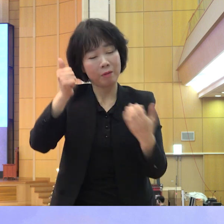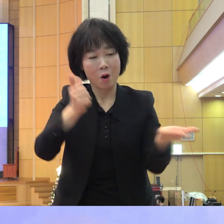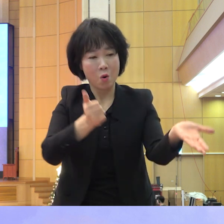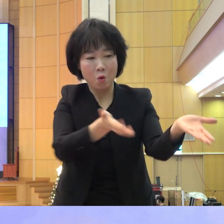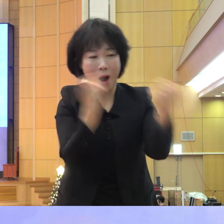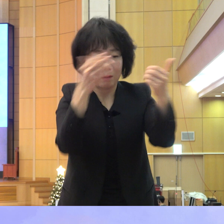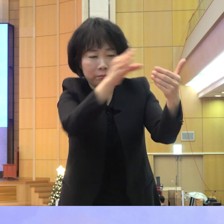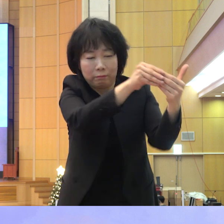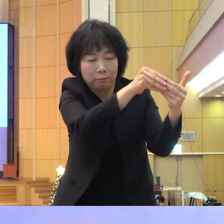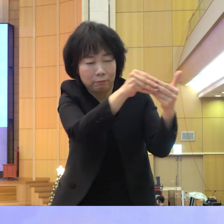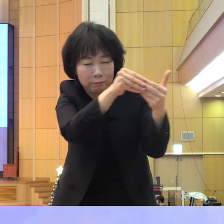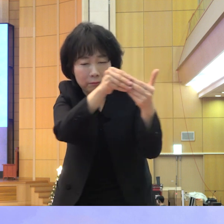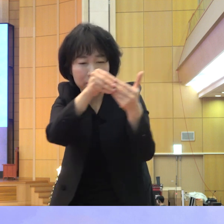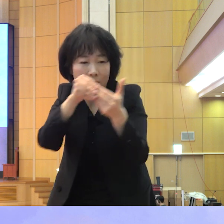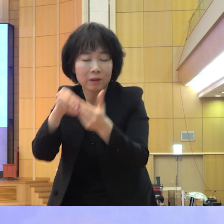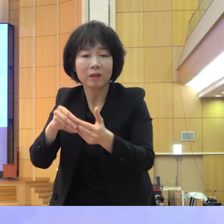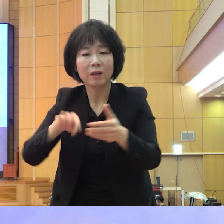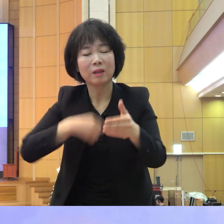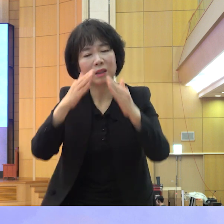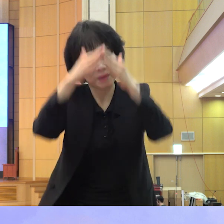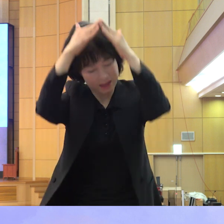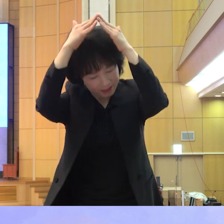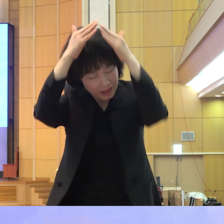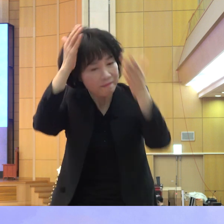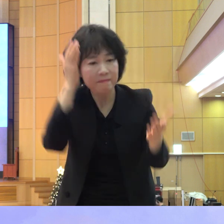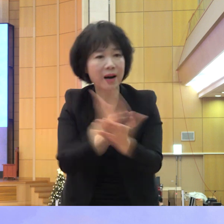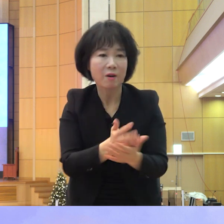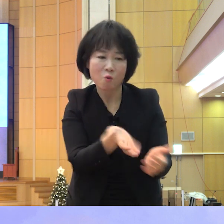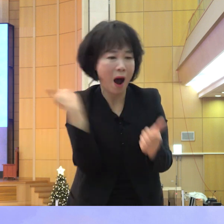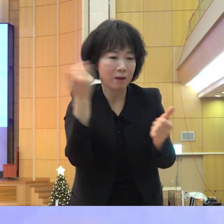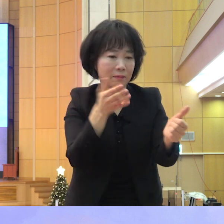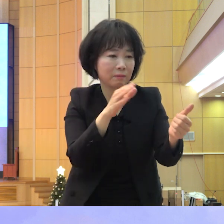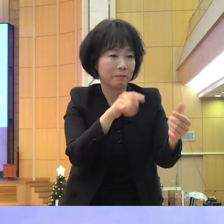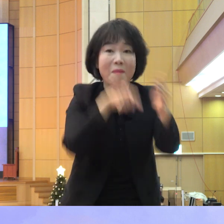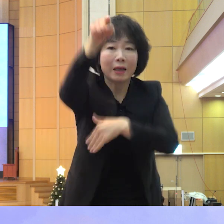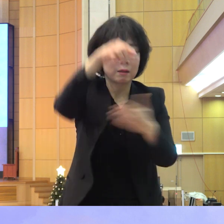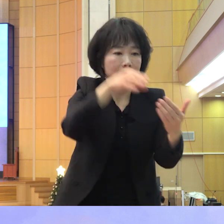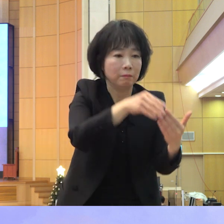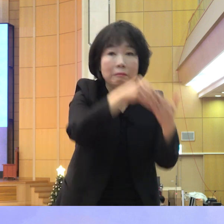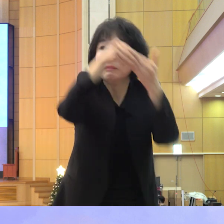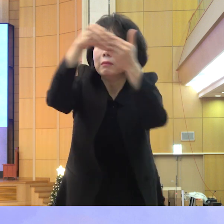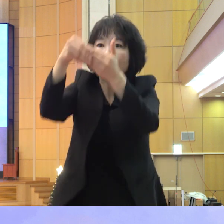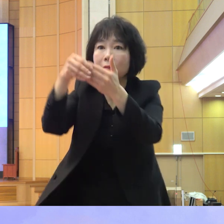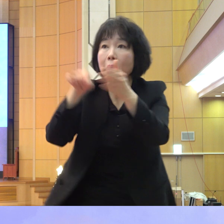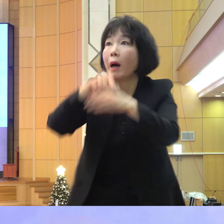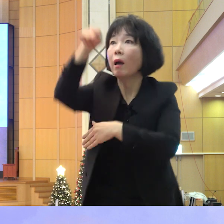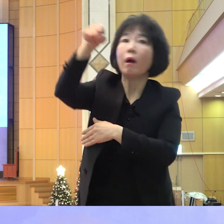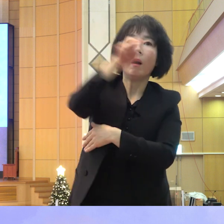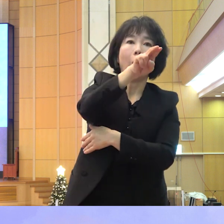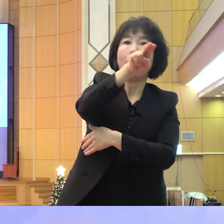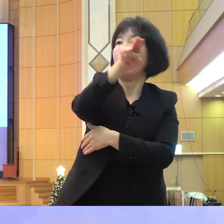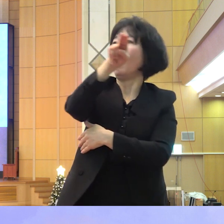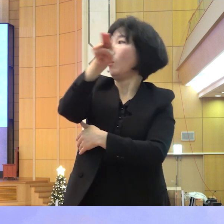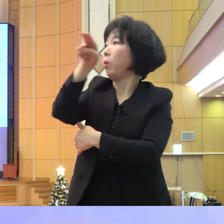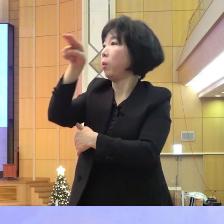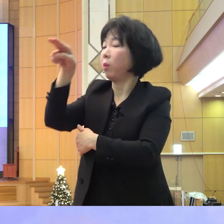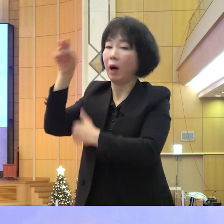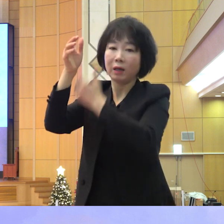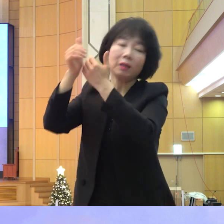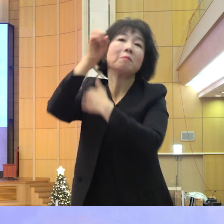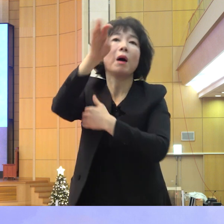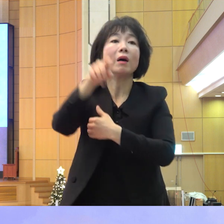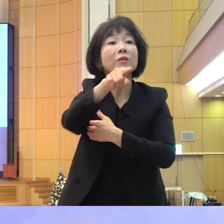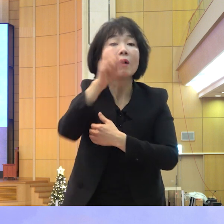아브라함을 이끌고 방 안에 들어앉아 있는 아브라함을 바깥으로 이끌어서 밖으로 나가